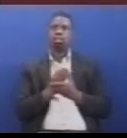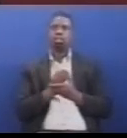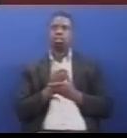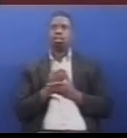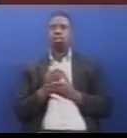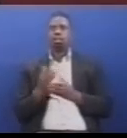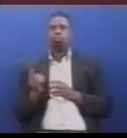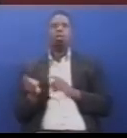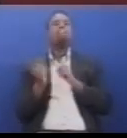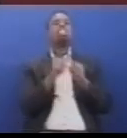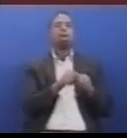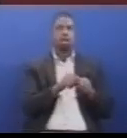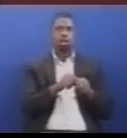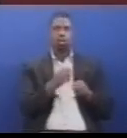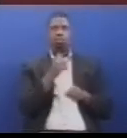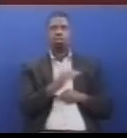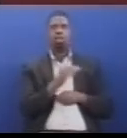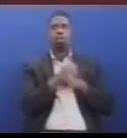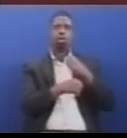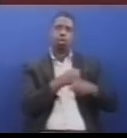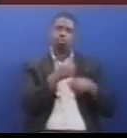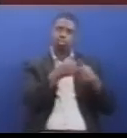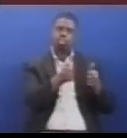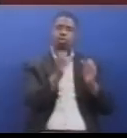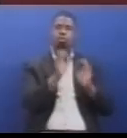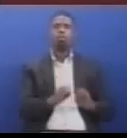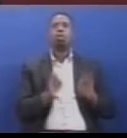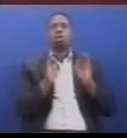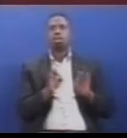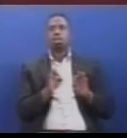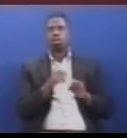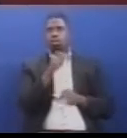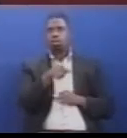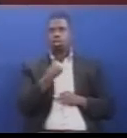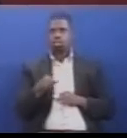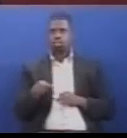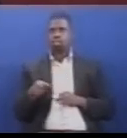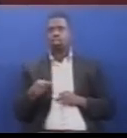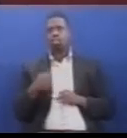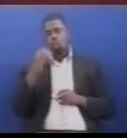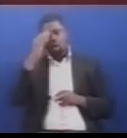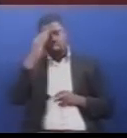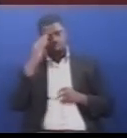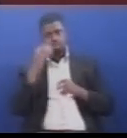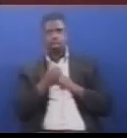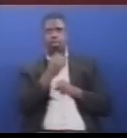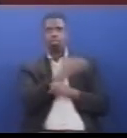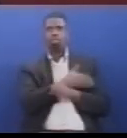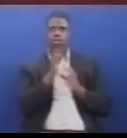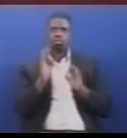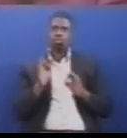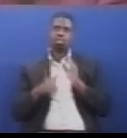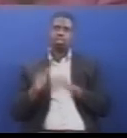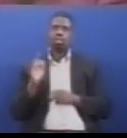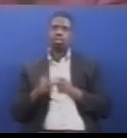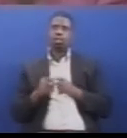tutafika, tunakwenda kwa awamu ili na chenyewe tukiboreshe wananchi pamoja na wanajeshi waweze kupata huduma nzuri zaidi.